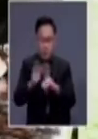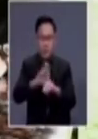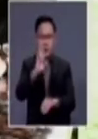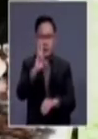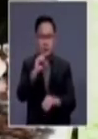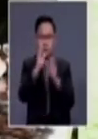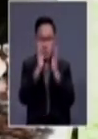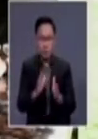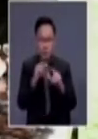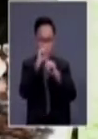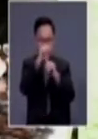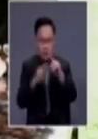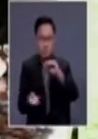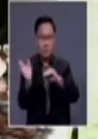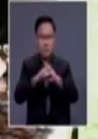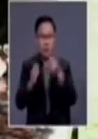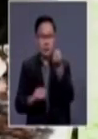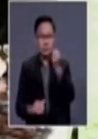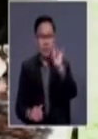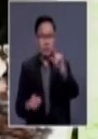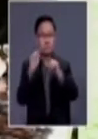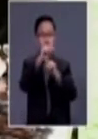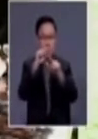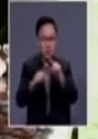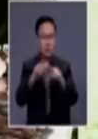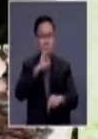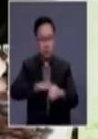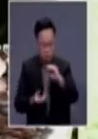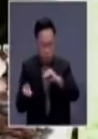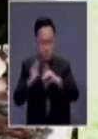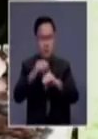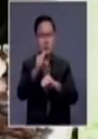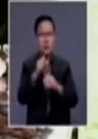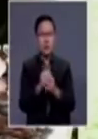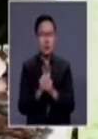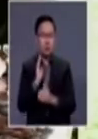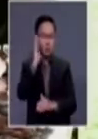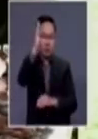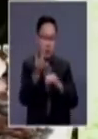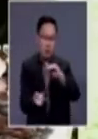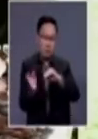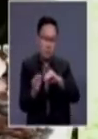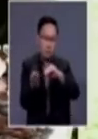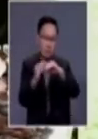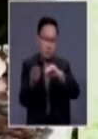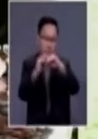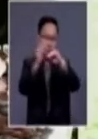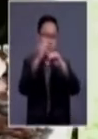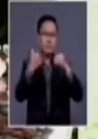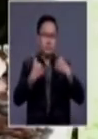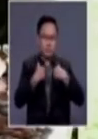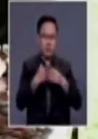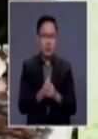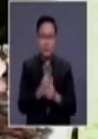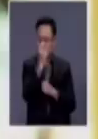คนก็ถ้าคิดเป็นเปอร์เซ็นต์ก็ประมาณ 18% ซึ่งก็ค่อนข้างจะเพิ่มมากขึ้นนะคะแล้วก็มีแนวโน้มที่จะเพิ่มมากขึ้นอีกค่ะ แค่ช่วง